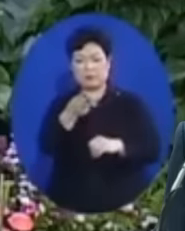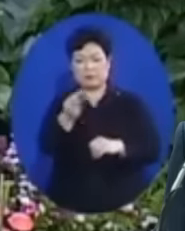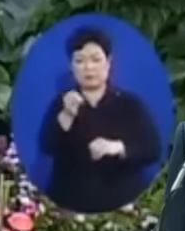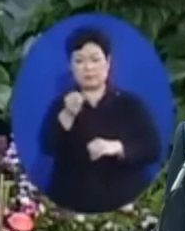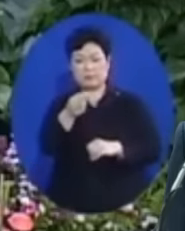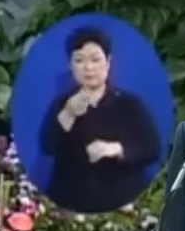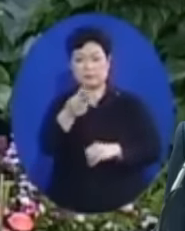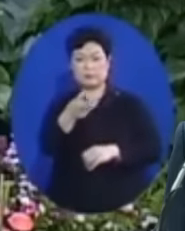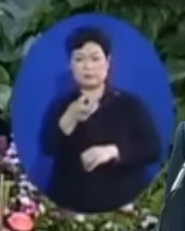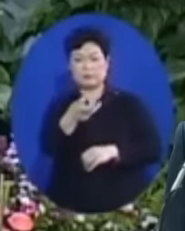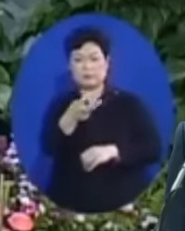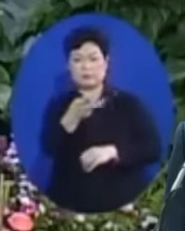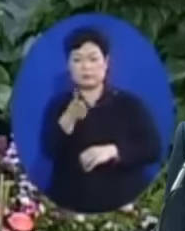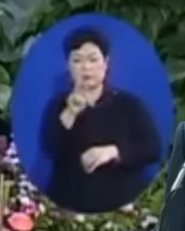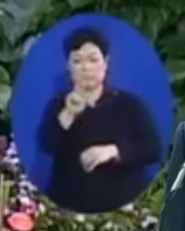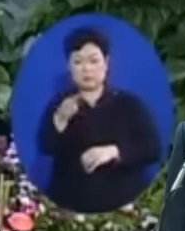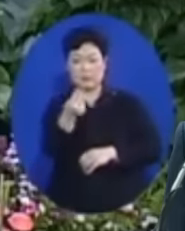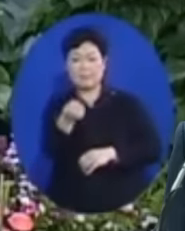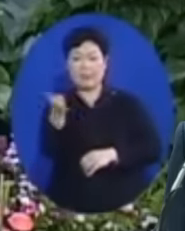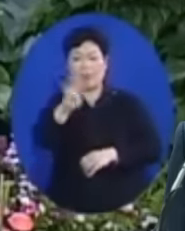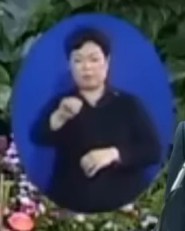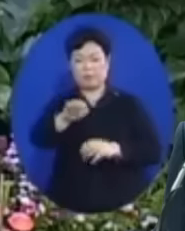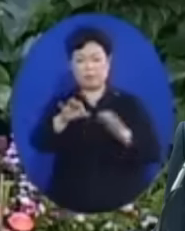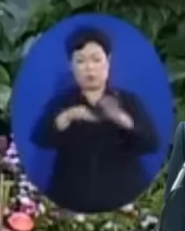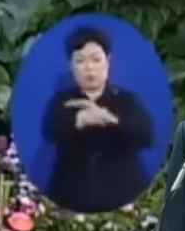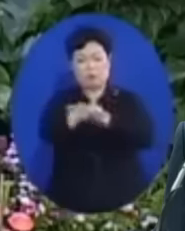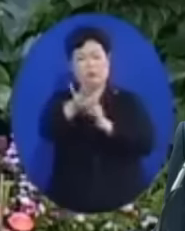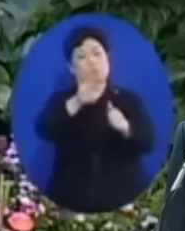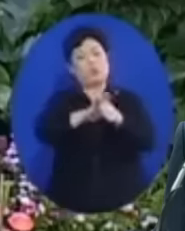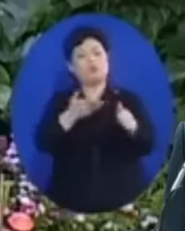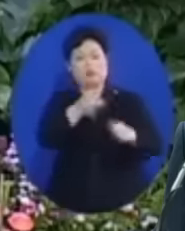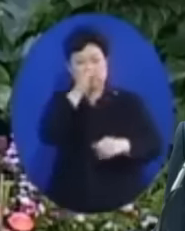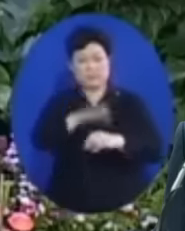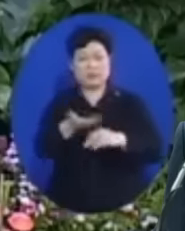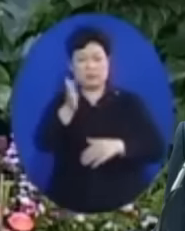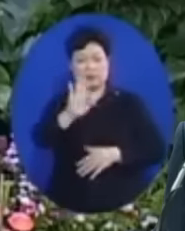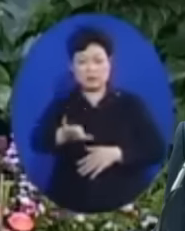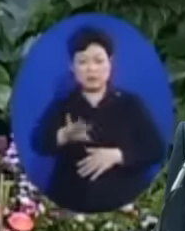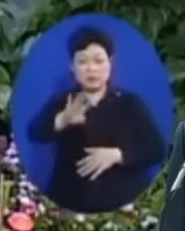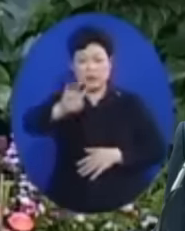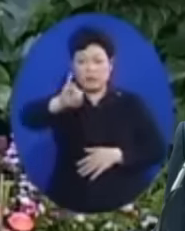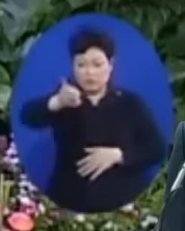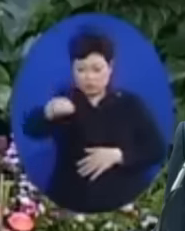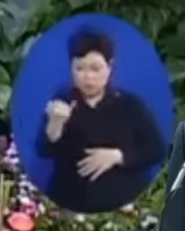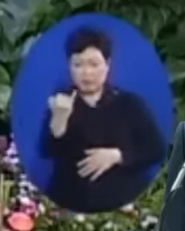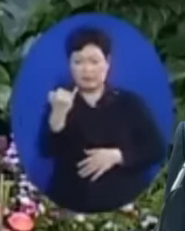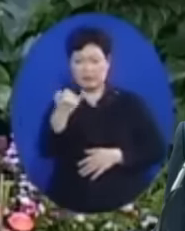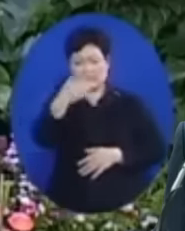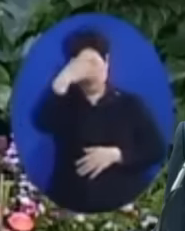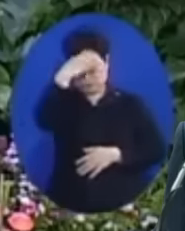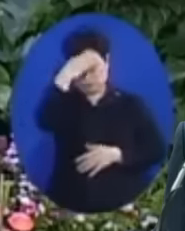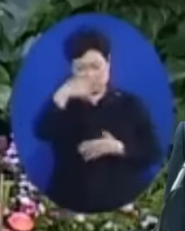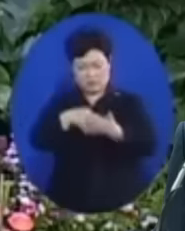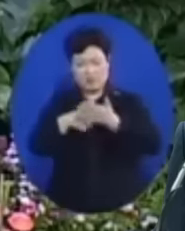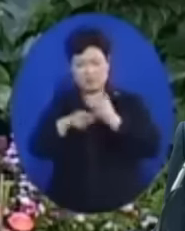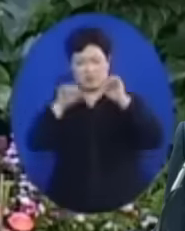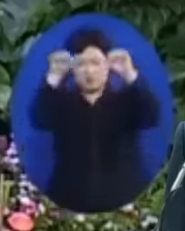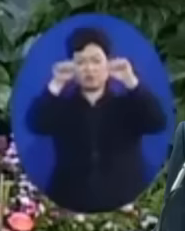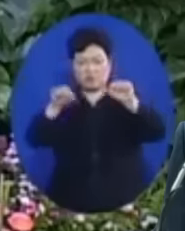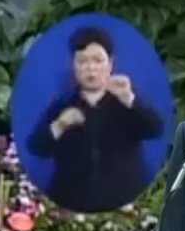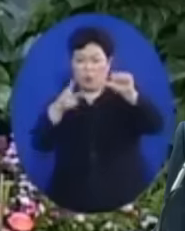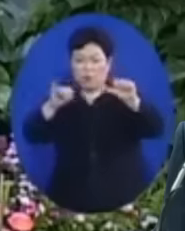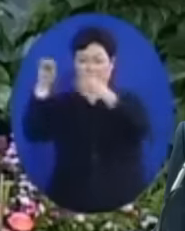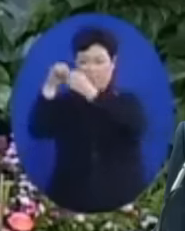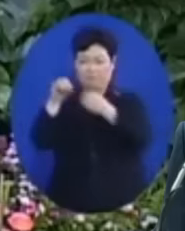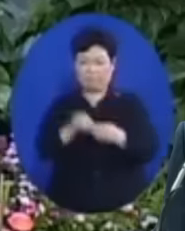금액을 그들을 도와주는 데 사용하고 있다고 말하는 것입니다. 그런데 조나단이라고 하는 기독교 절제운동가의 5대에 걸친